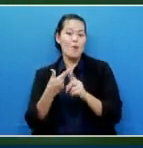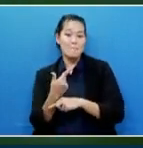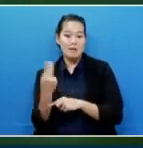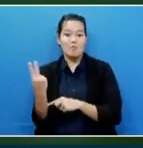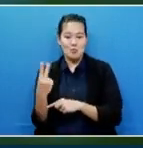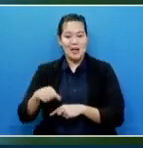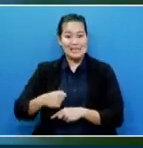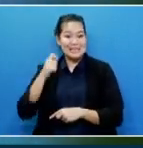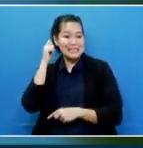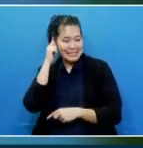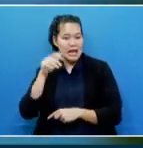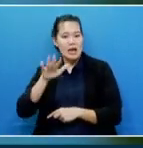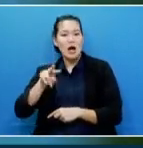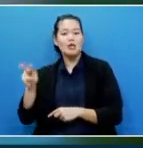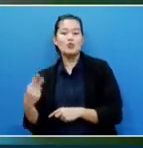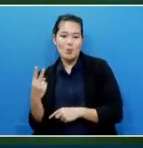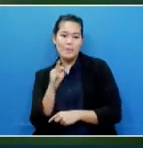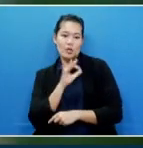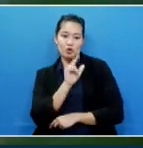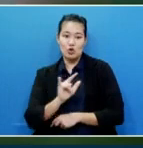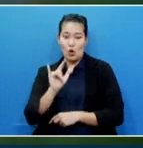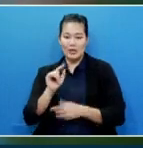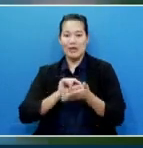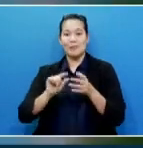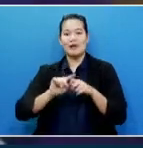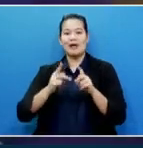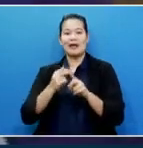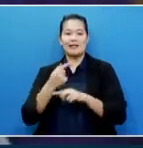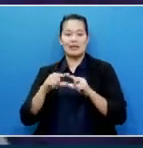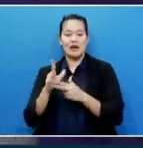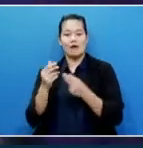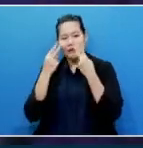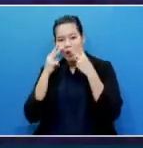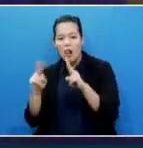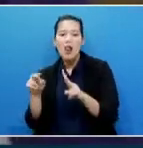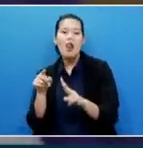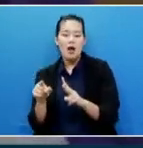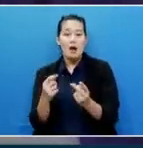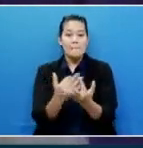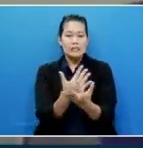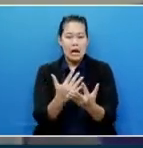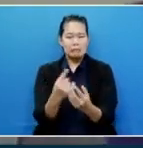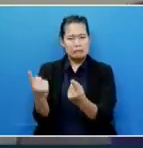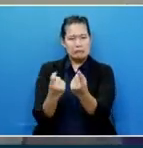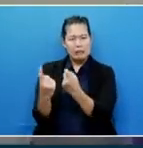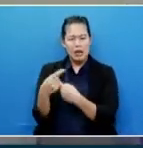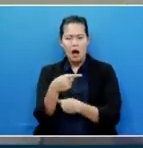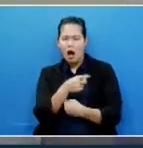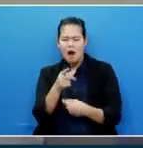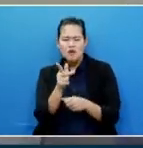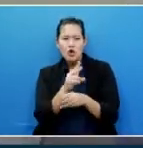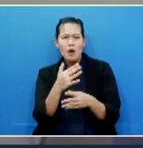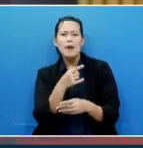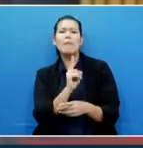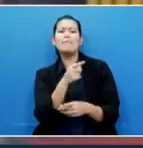sang istri yang juga anak kedua Presiden Joko Widodo, Kahiyang Ayu, viral di media sosial. Sejumlah netizen mempertanyakan video tersebut mengingat